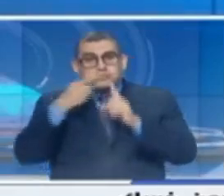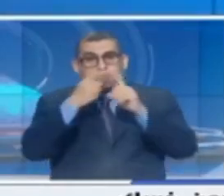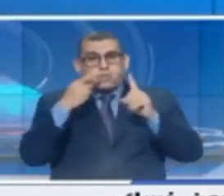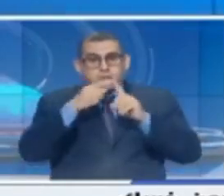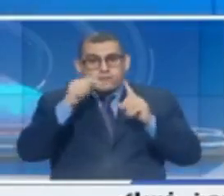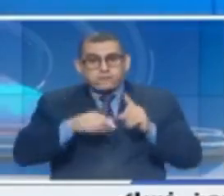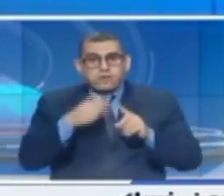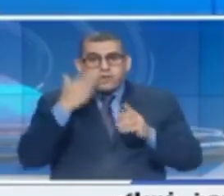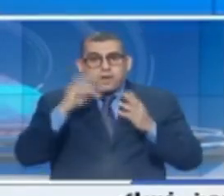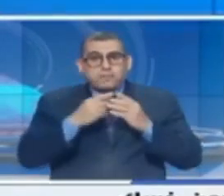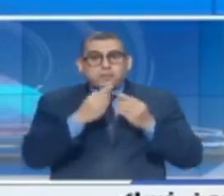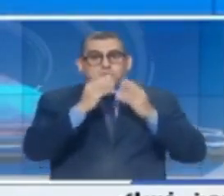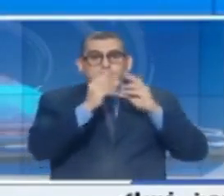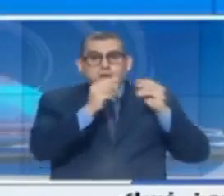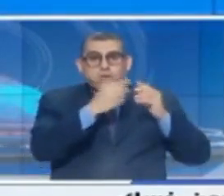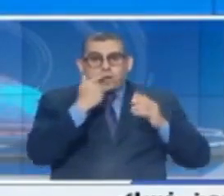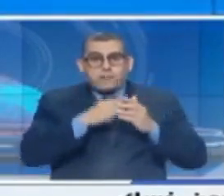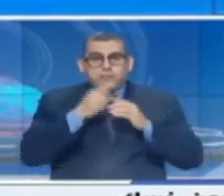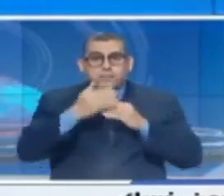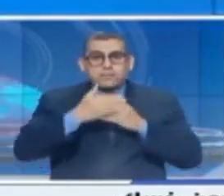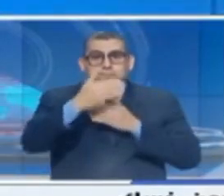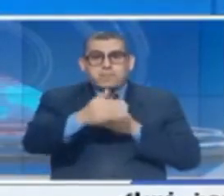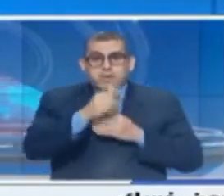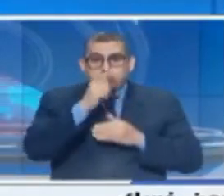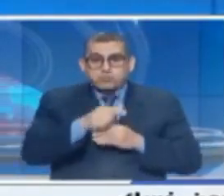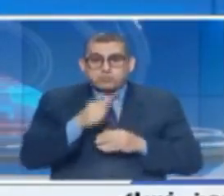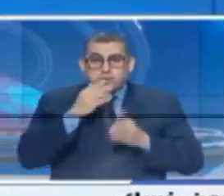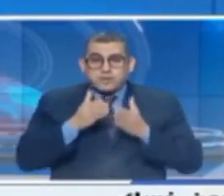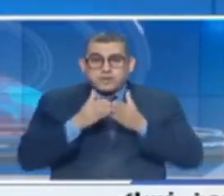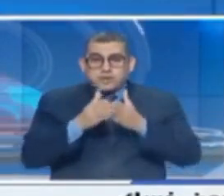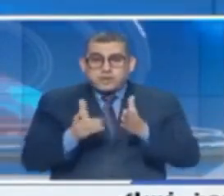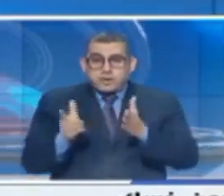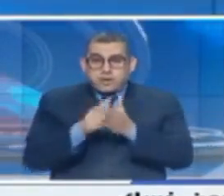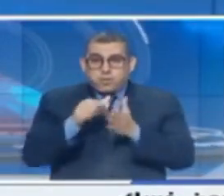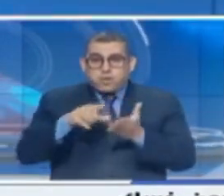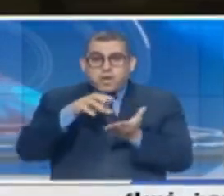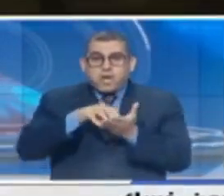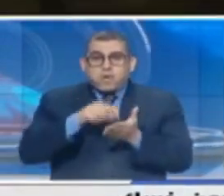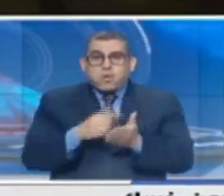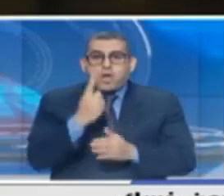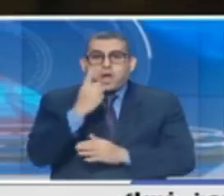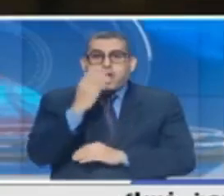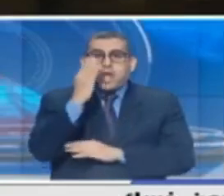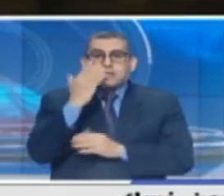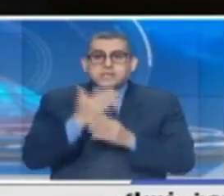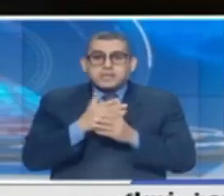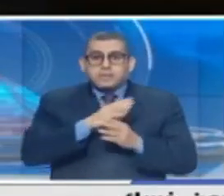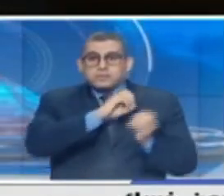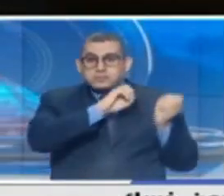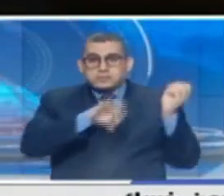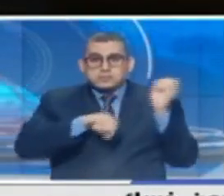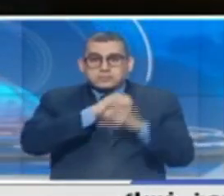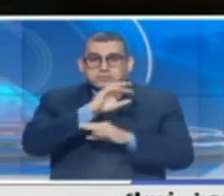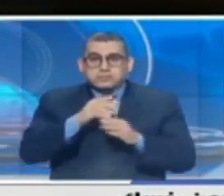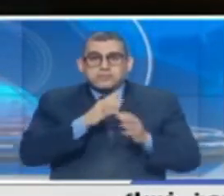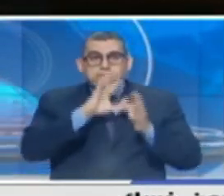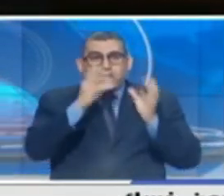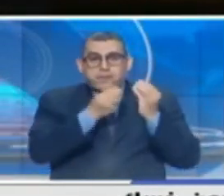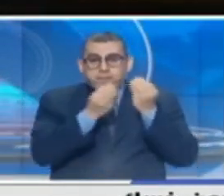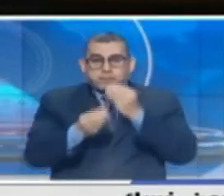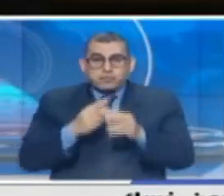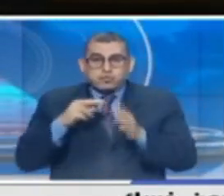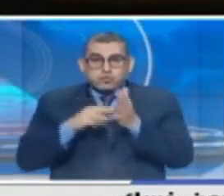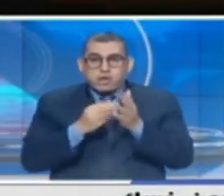للقصف الإسرائيلي في أجواء اللاذقية. ويعد ميناء اللاذقية هو الميناء الرئيسي الذي تتدفق من خلاله المواد